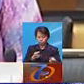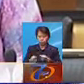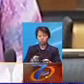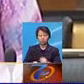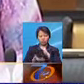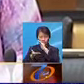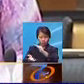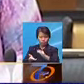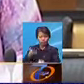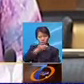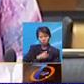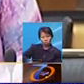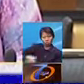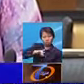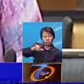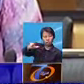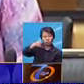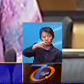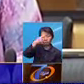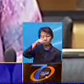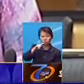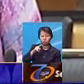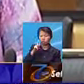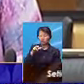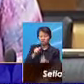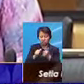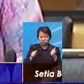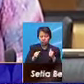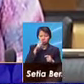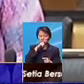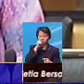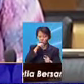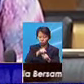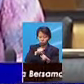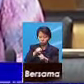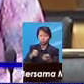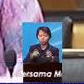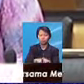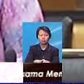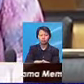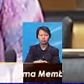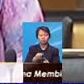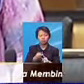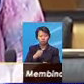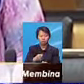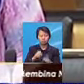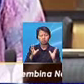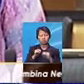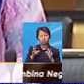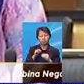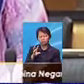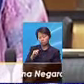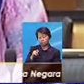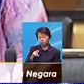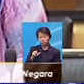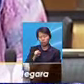pakej umrah, juga bagi mengelakkan kes penipuan daripada terus berlaku. Dan hasil daripada majlis mesyuarat MKSU ini